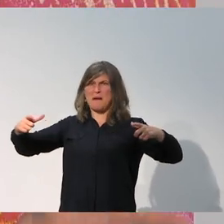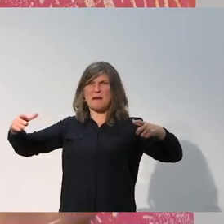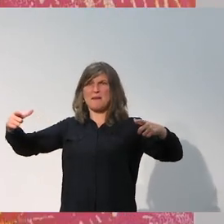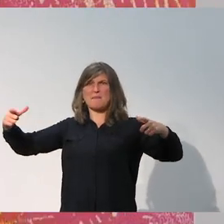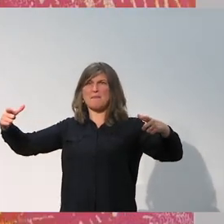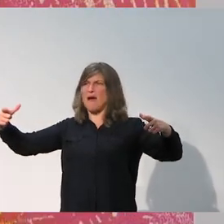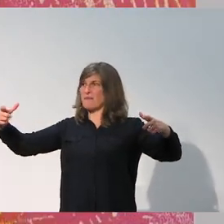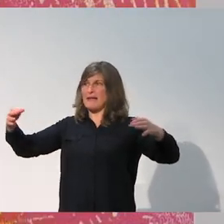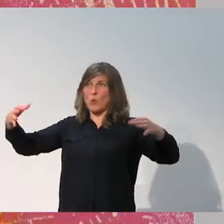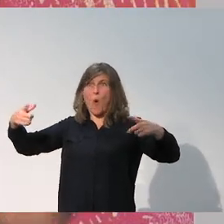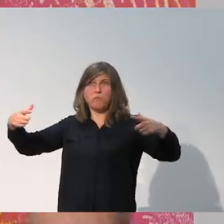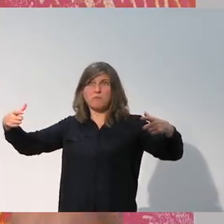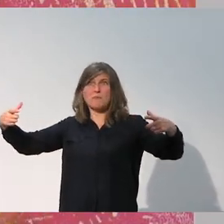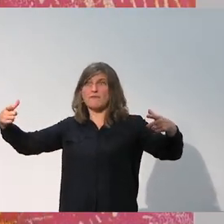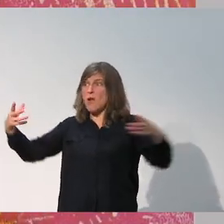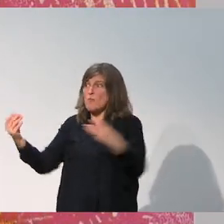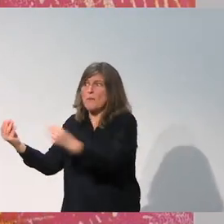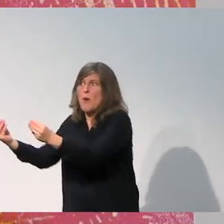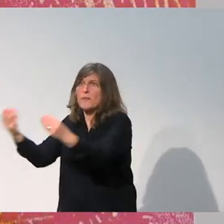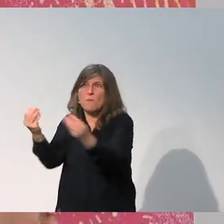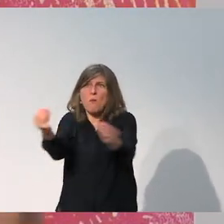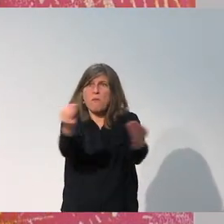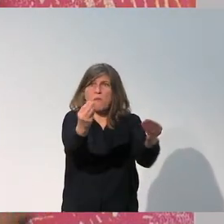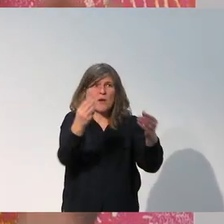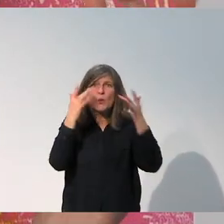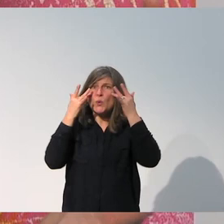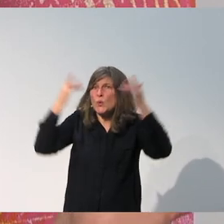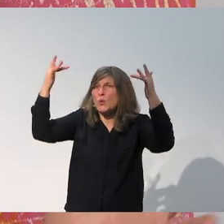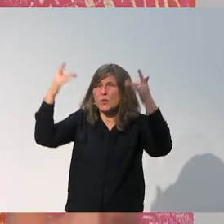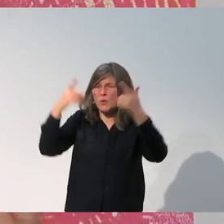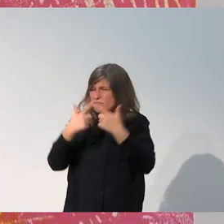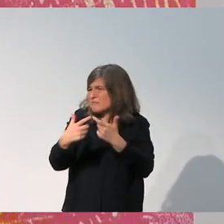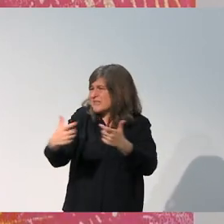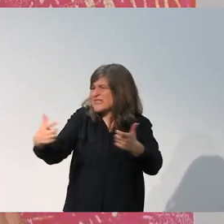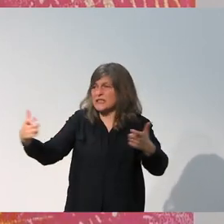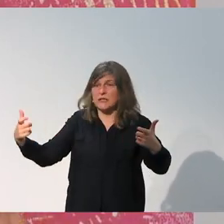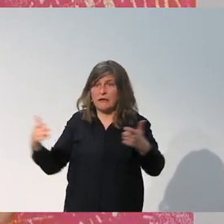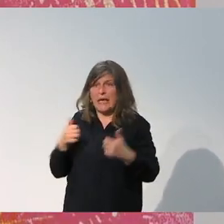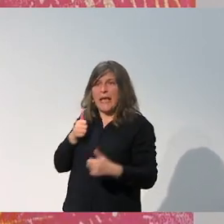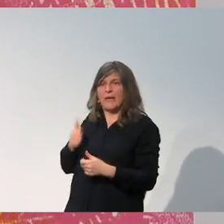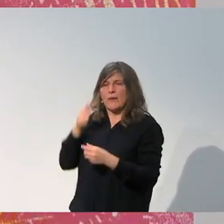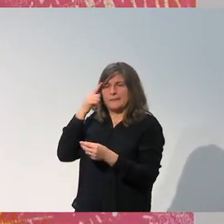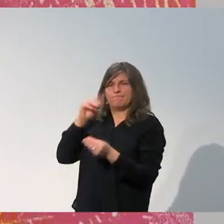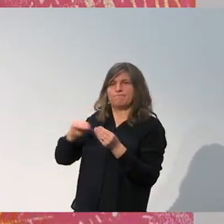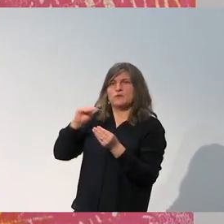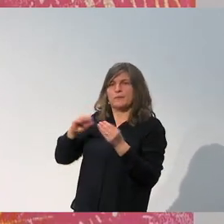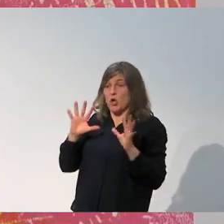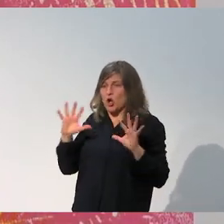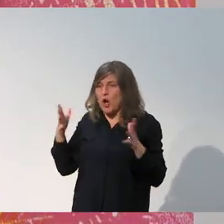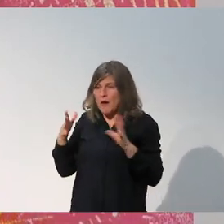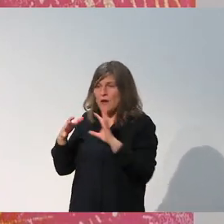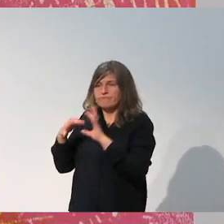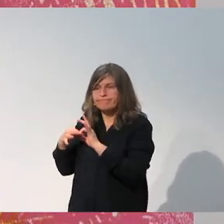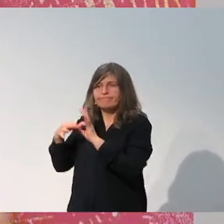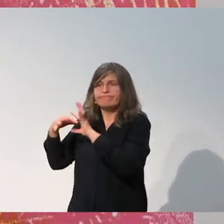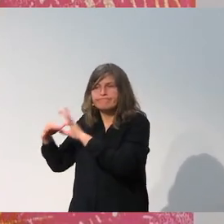avec des peuples et des cultures qui sont tellement variées, qu'il se pose la question de savoir comment est-ce qu'on va faire pour